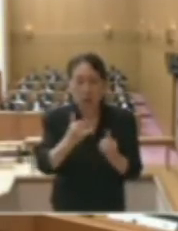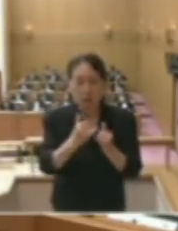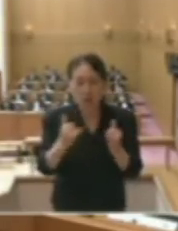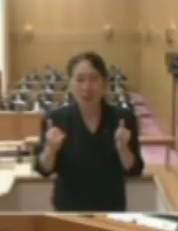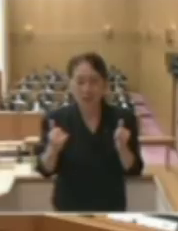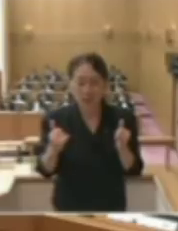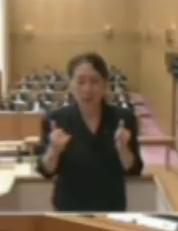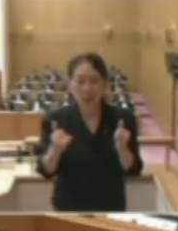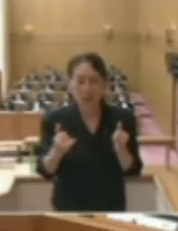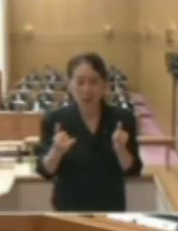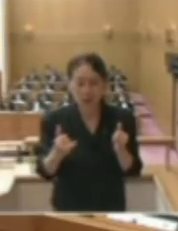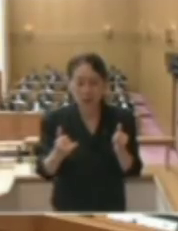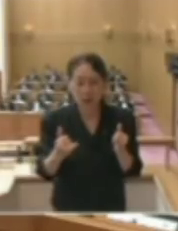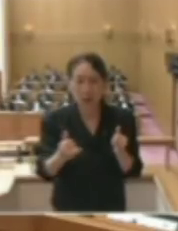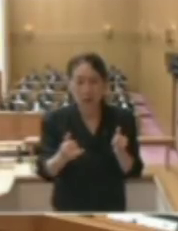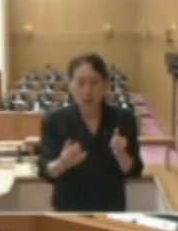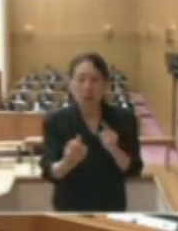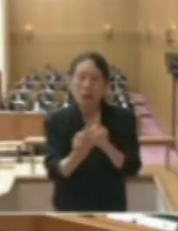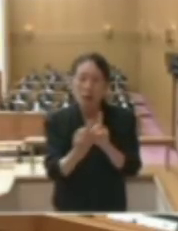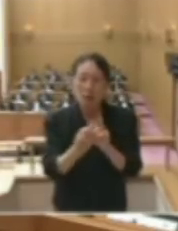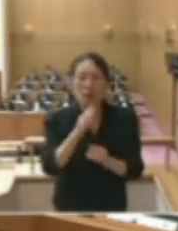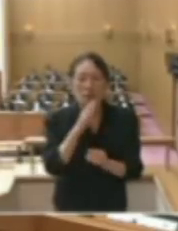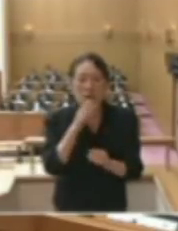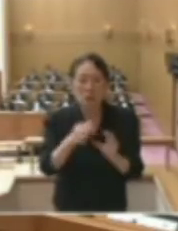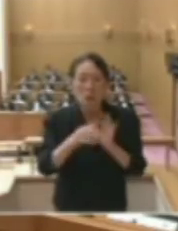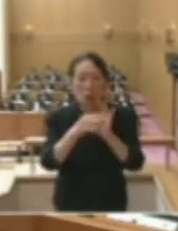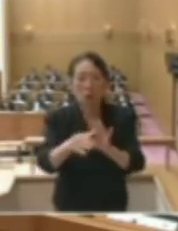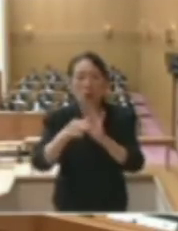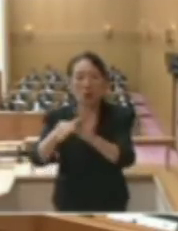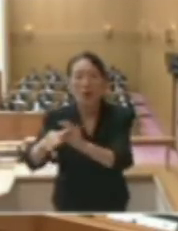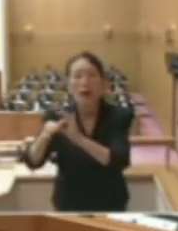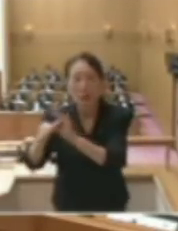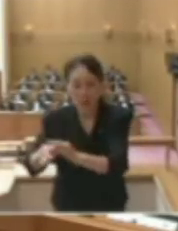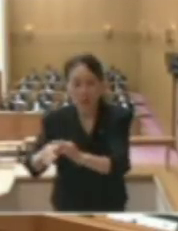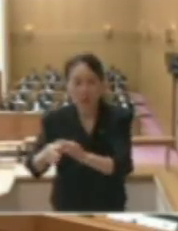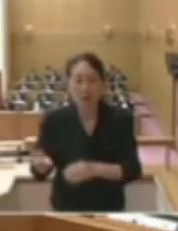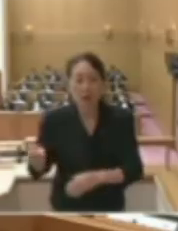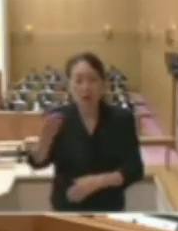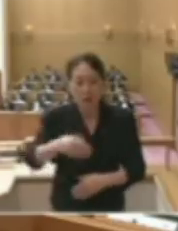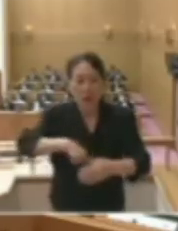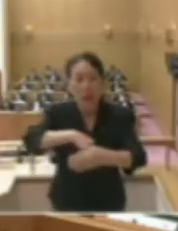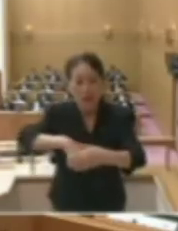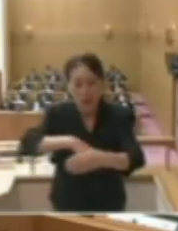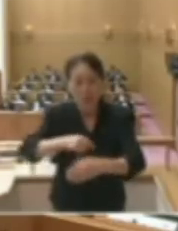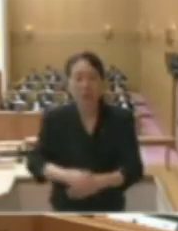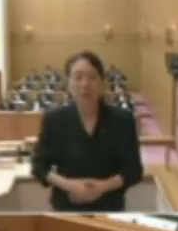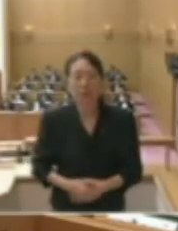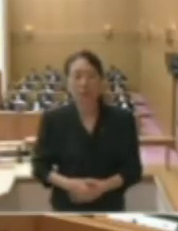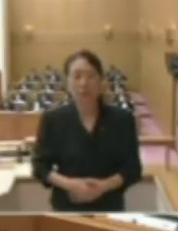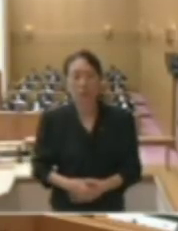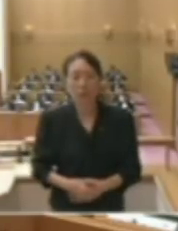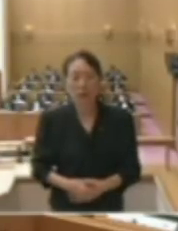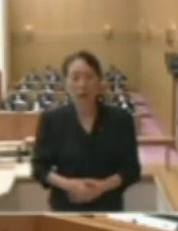市民に事実をお伝えします。これをまず言っておきます。じゃあ次に内容に入ります。一